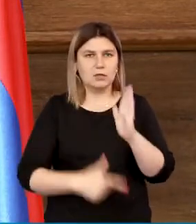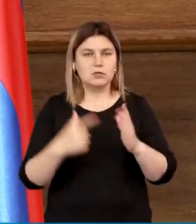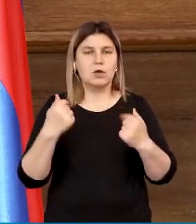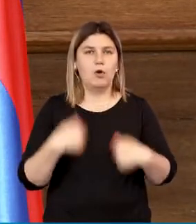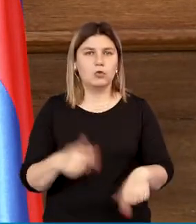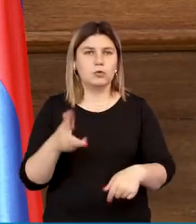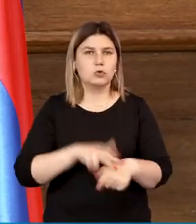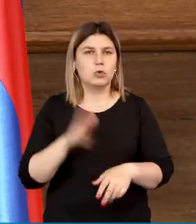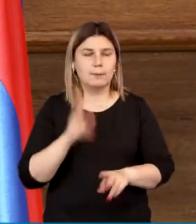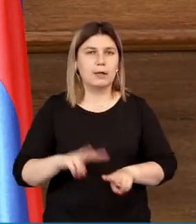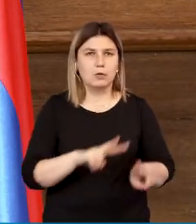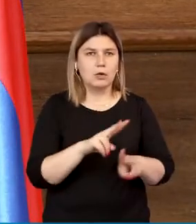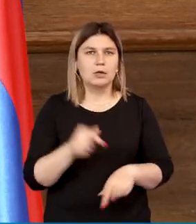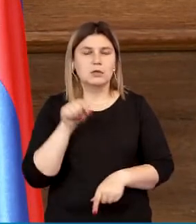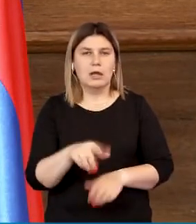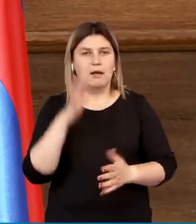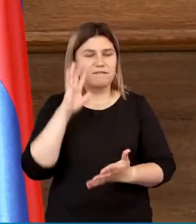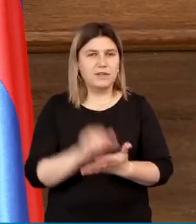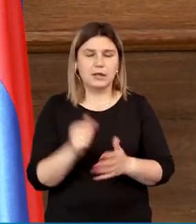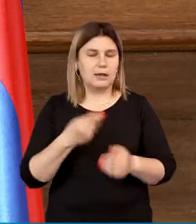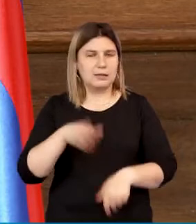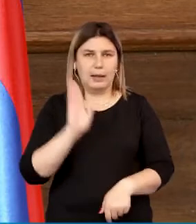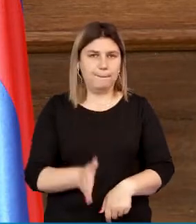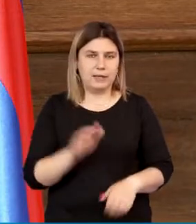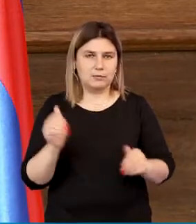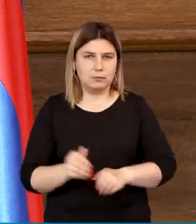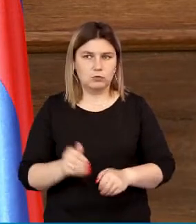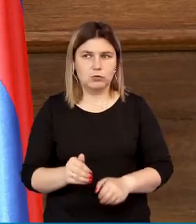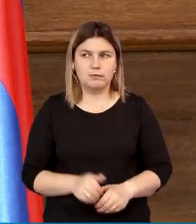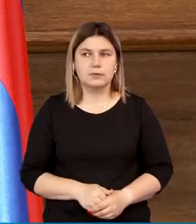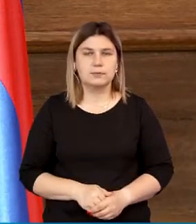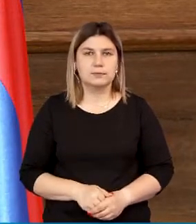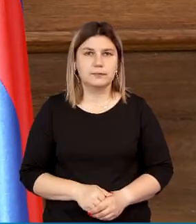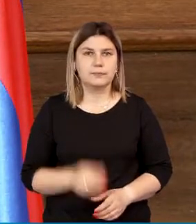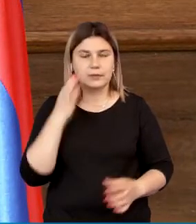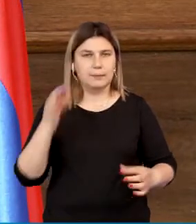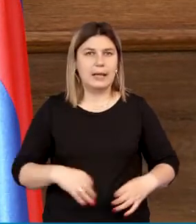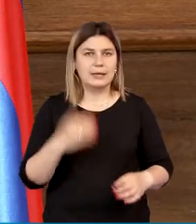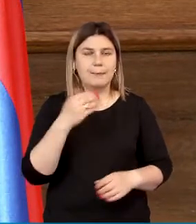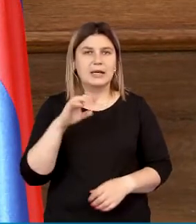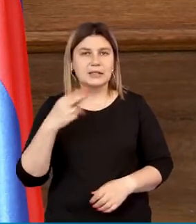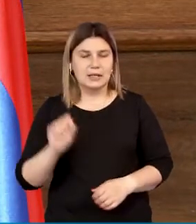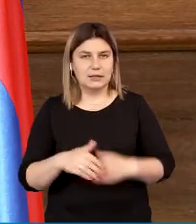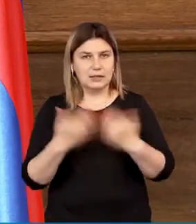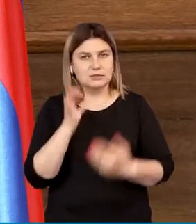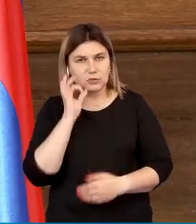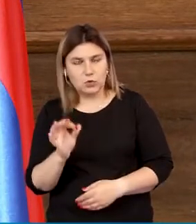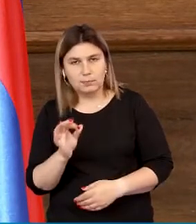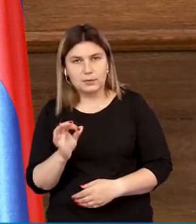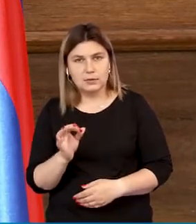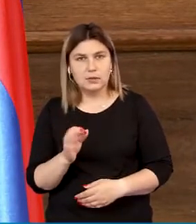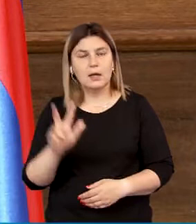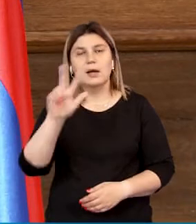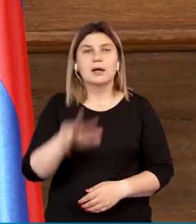zajęciach uczestniczyły, takie wynajmy po prostu na razie nie będą możliwe. Pani Magdalena. Dzień dobry.